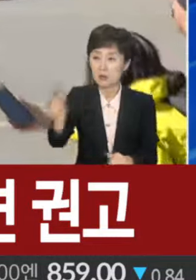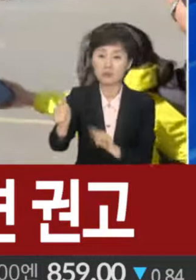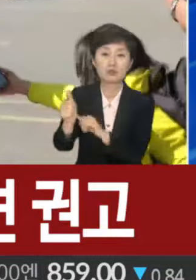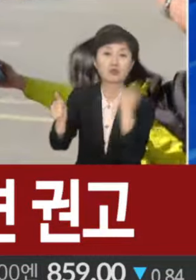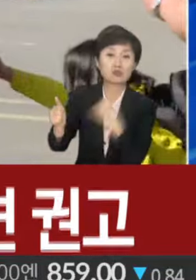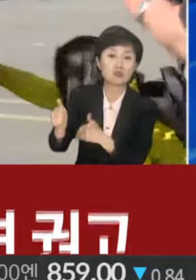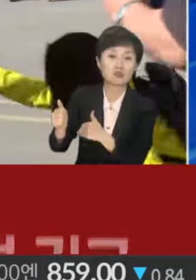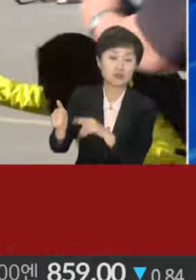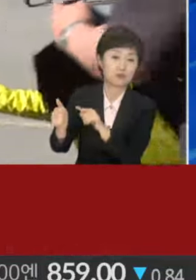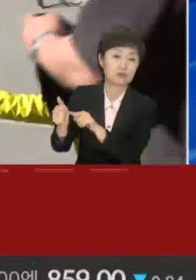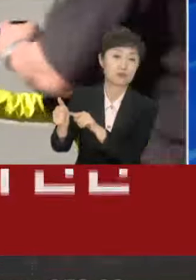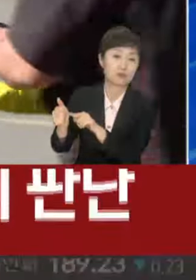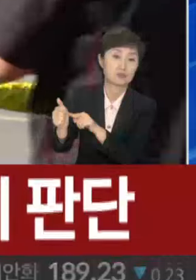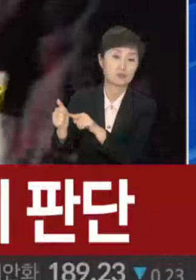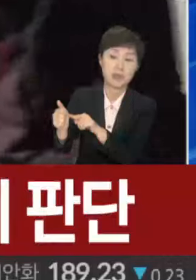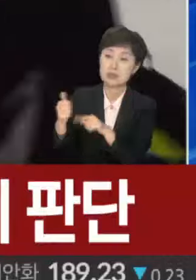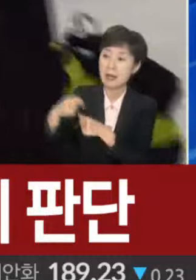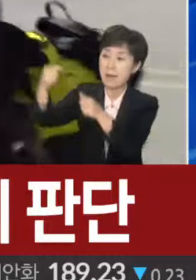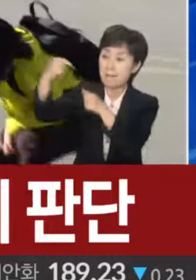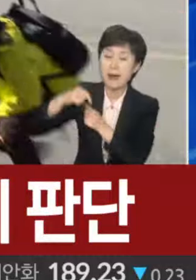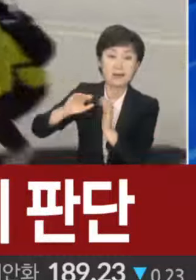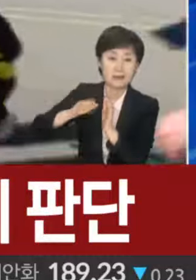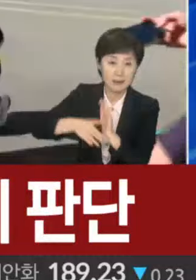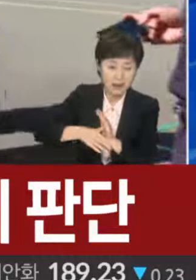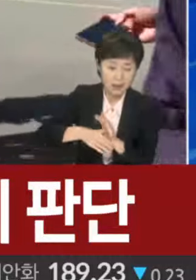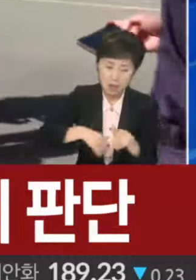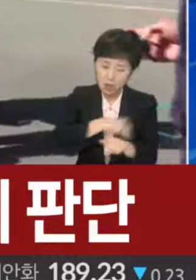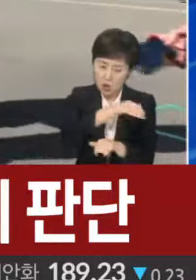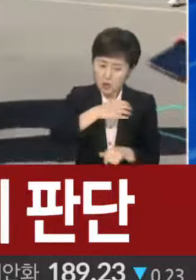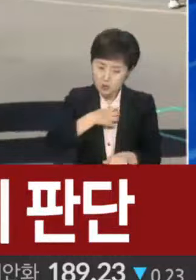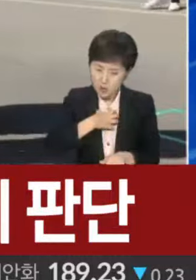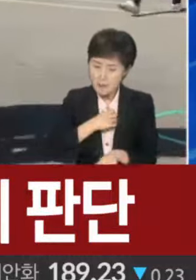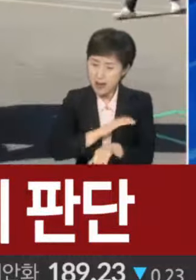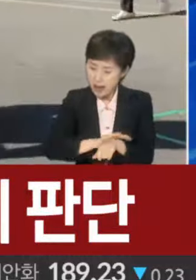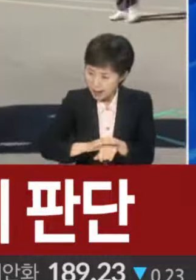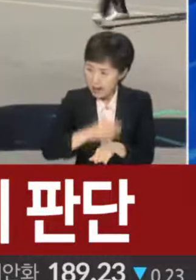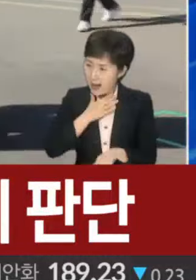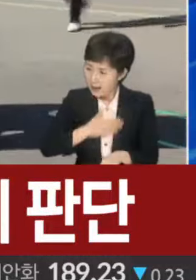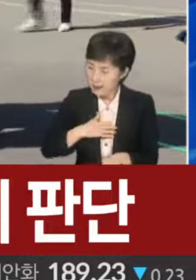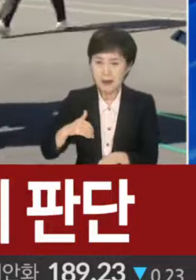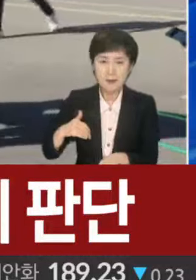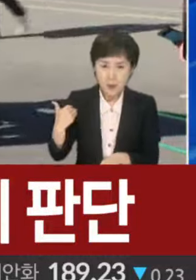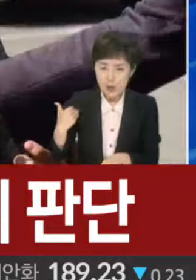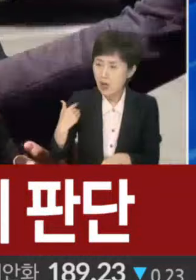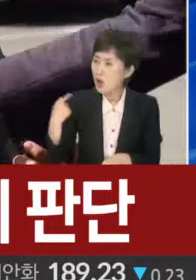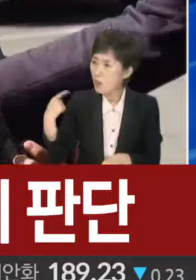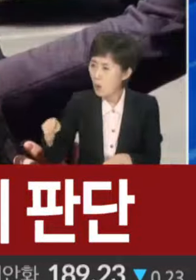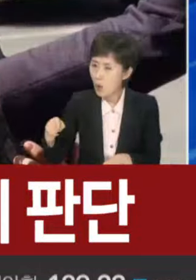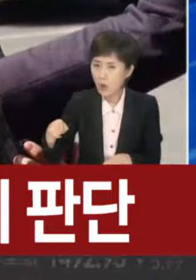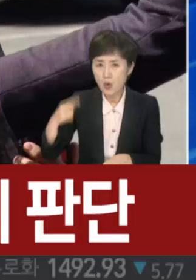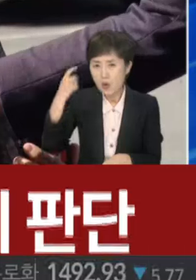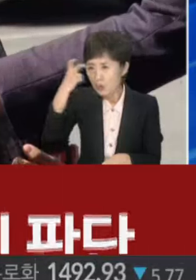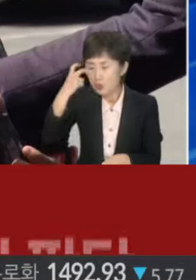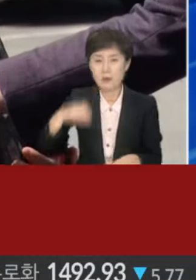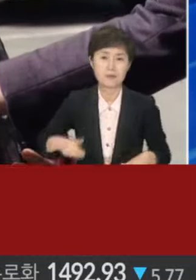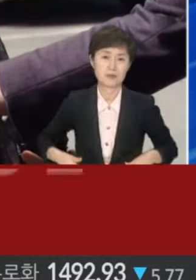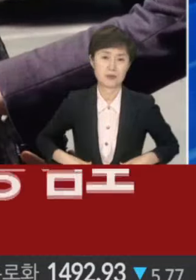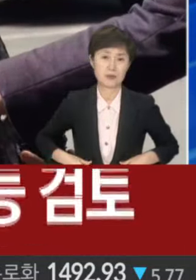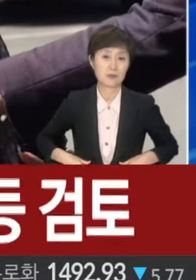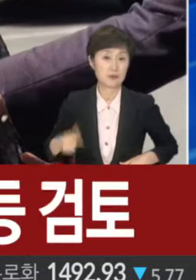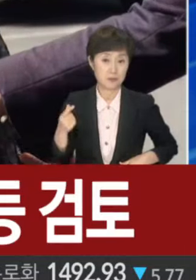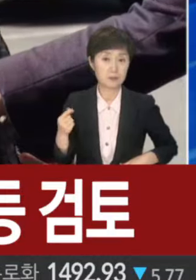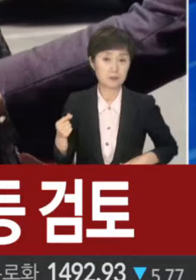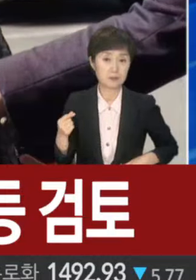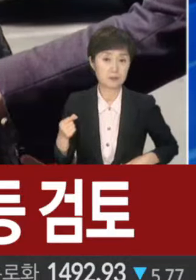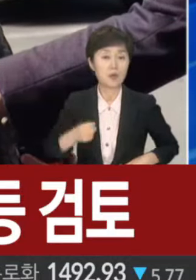있어서 충분한 안전상의 어떤 장비라든가 위험성을 고려를 했는지 이 부분에 대해서 결국에 판단이 돼야 되는 부분이거든요.